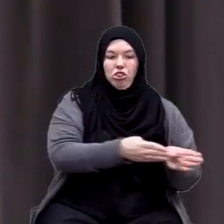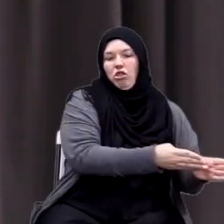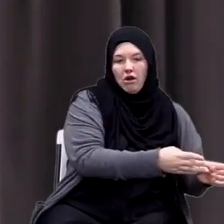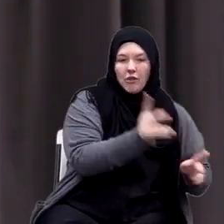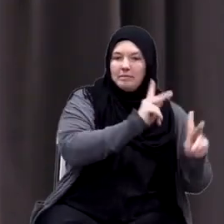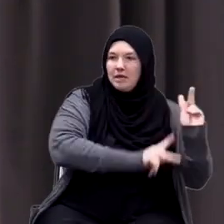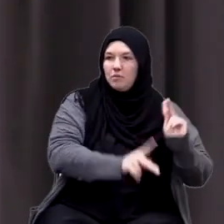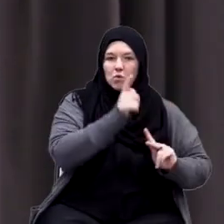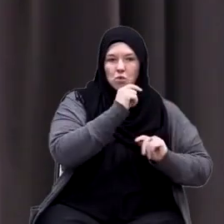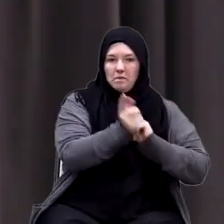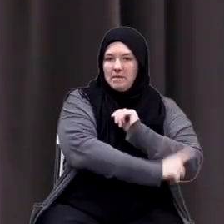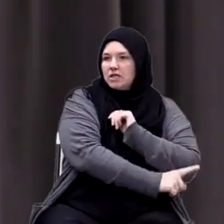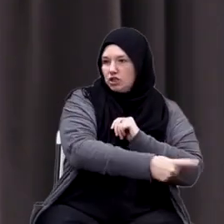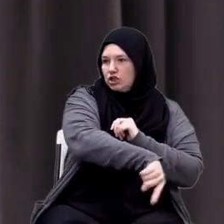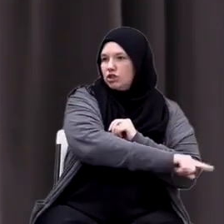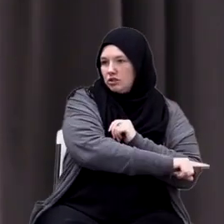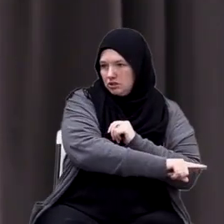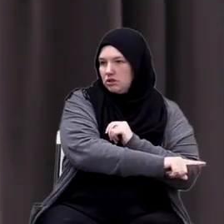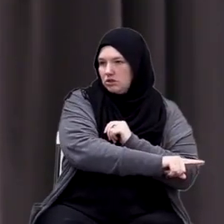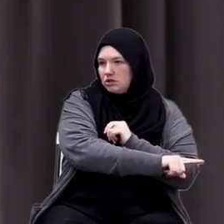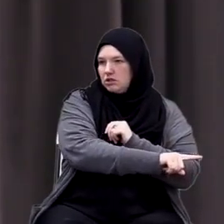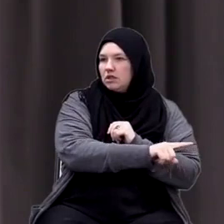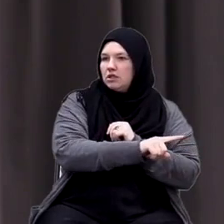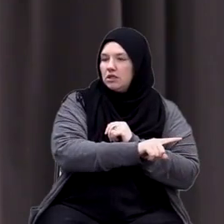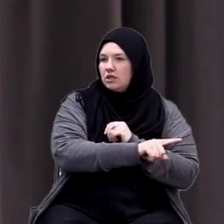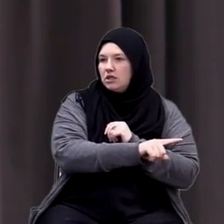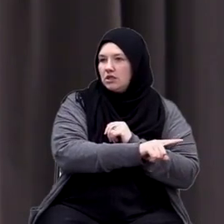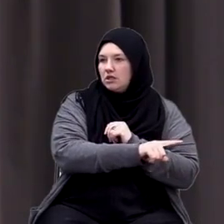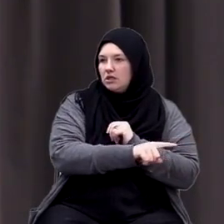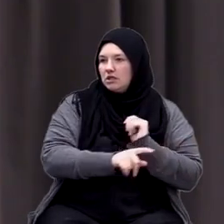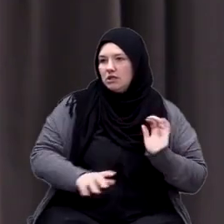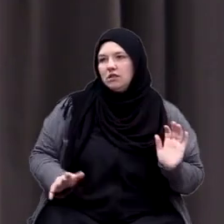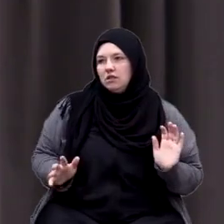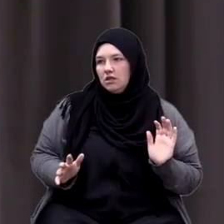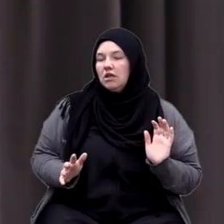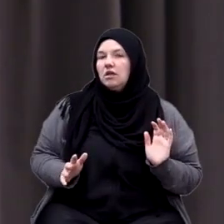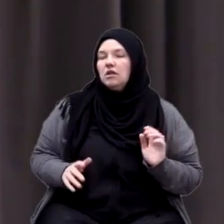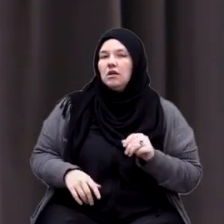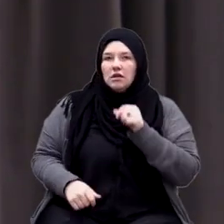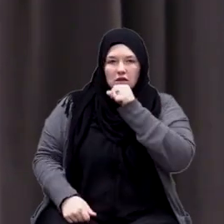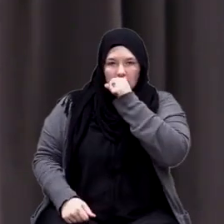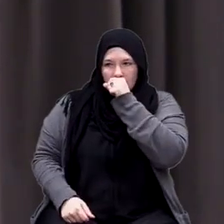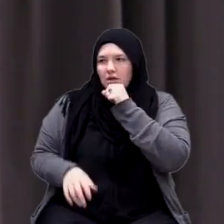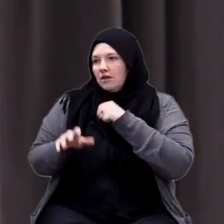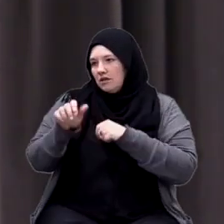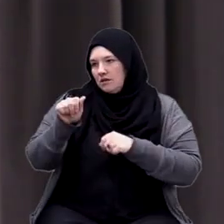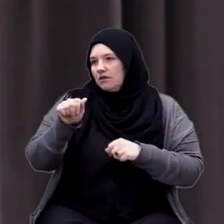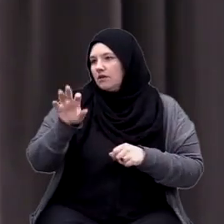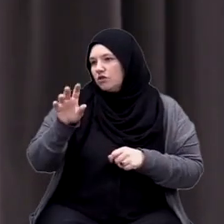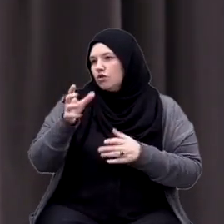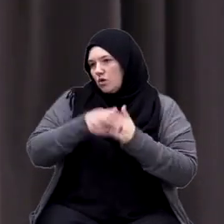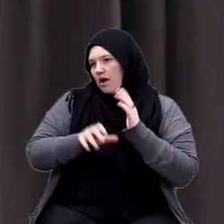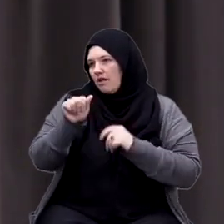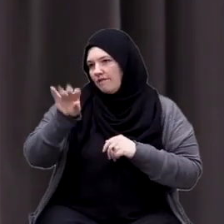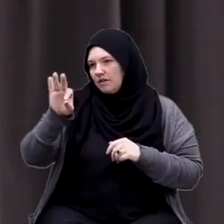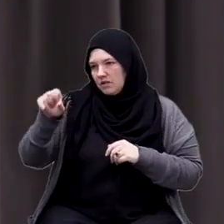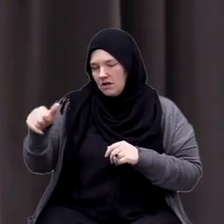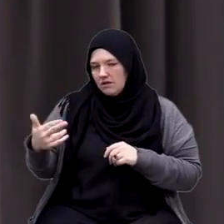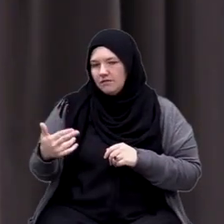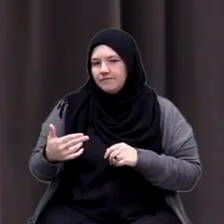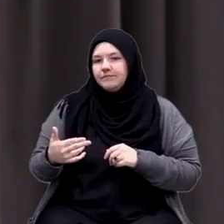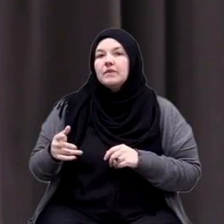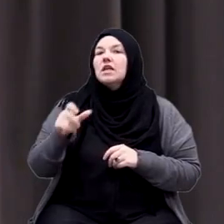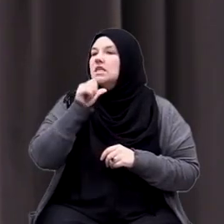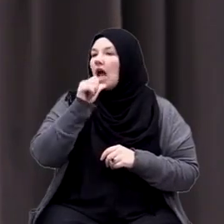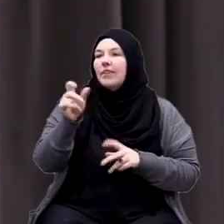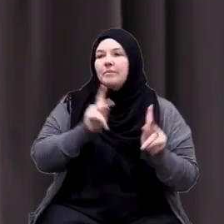عليهم, not the ones whom you sent your wrath upon. ولا الضالين,